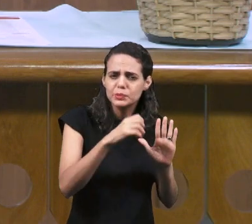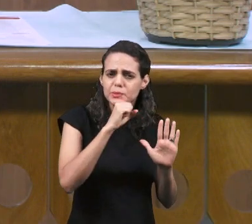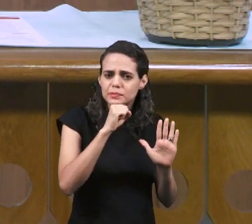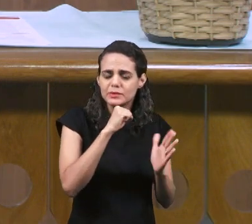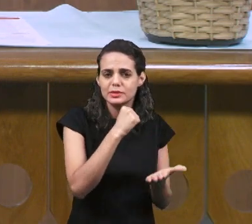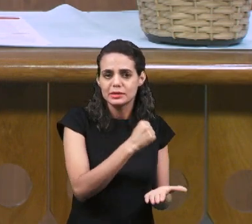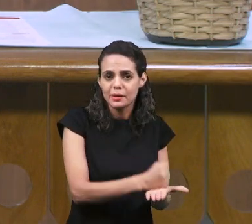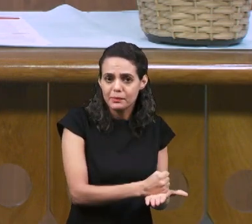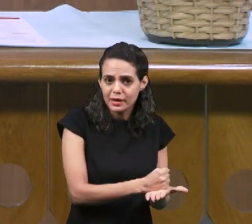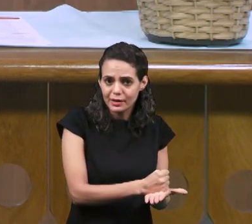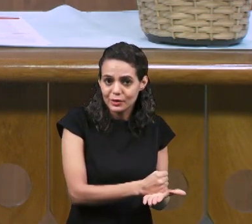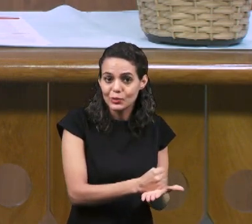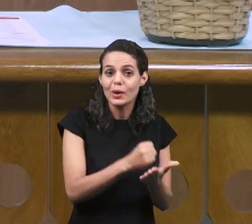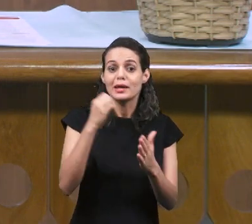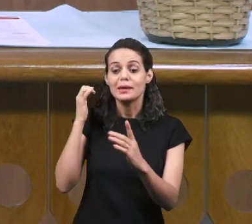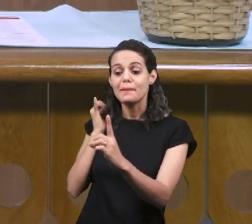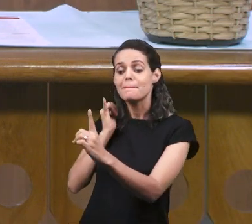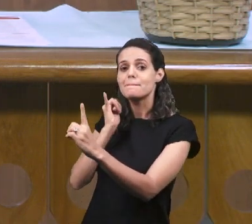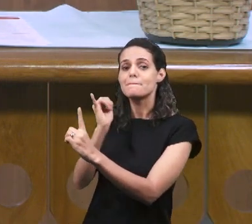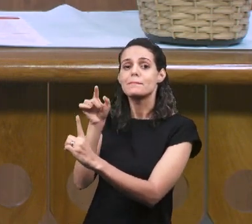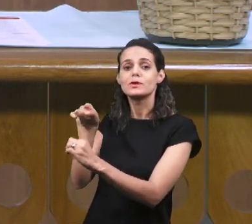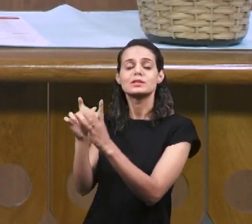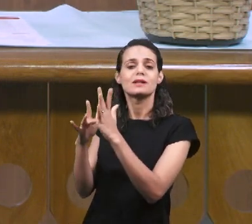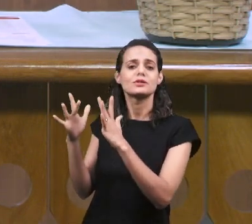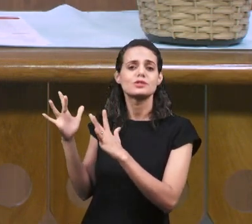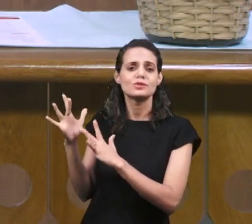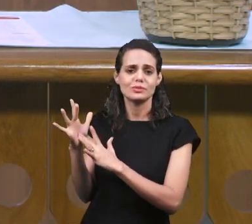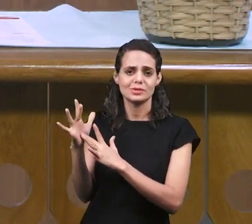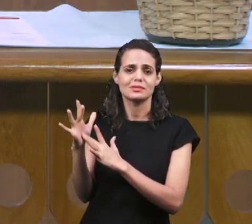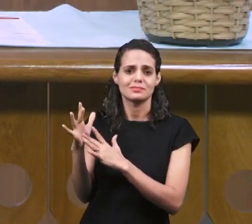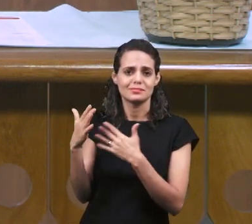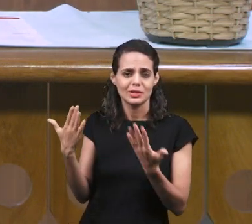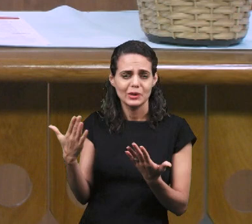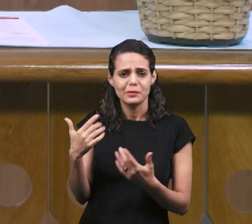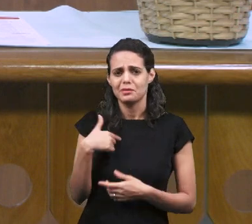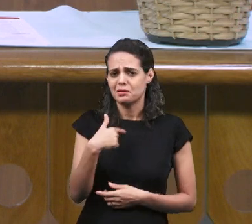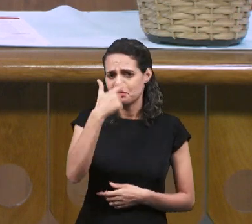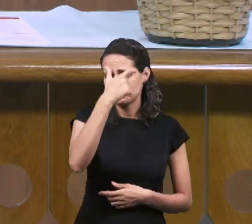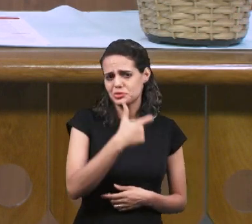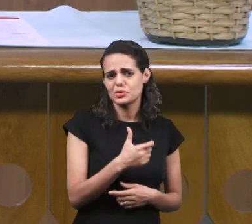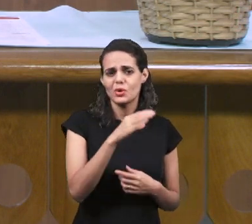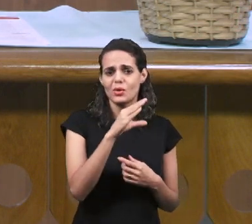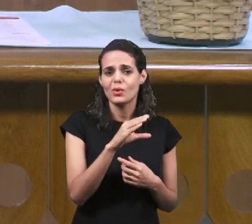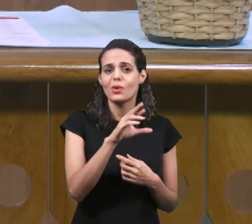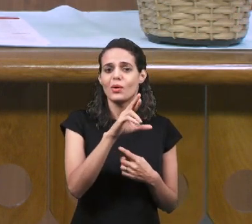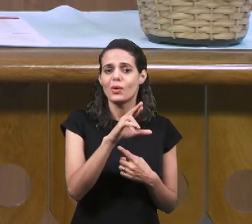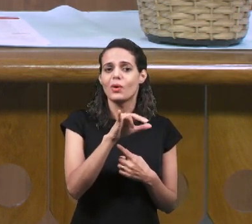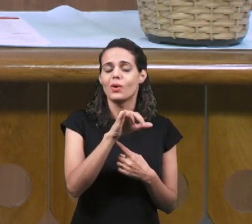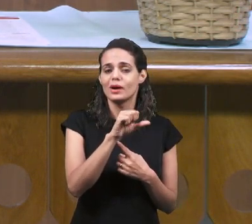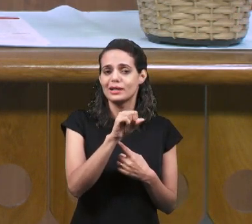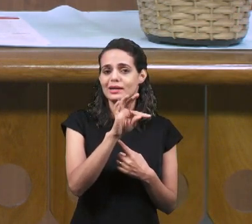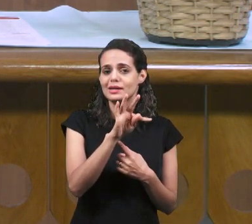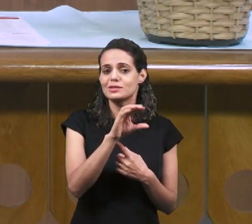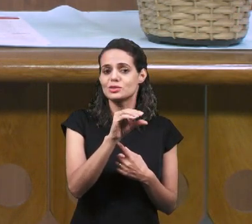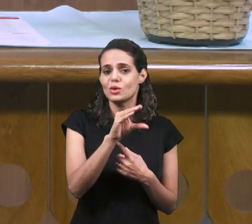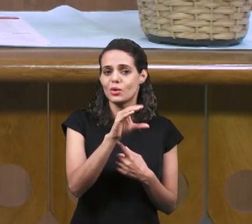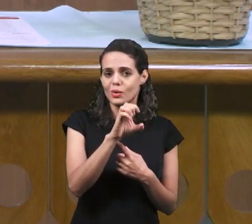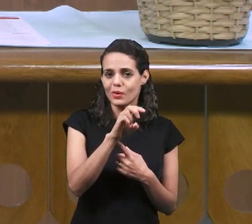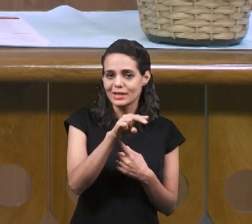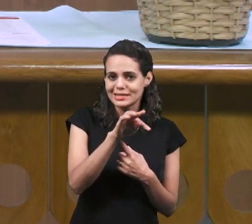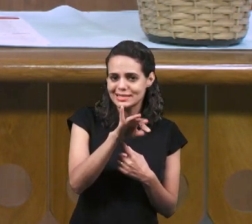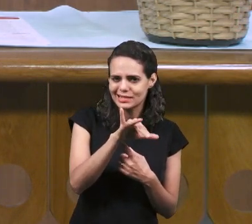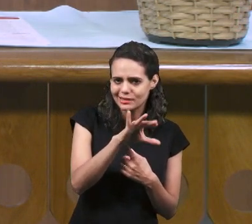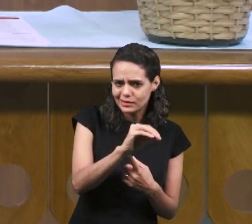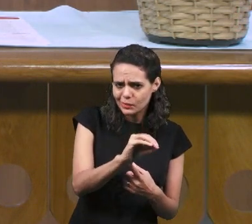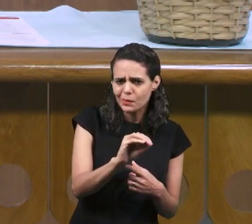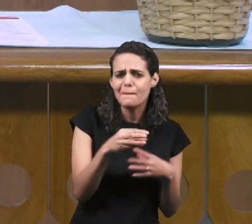ce n'est pas la peine de dire, je suis chrétien, ceci, cela, pour dire que vous avez des révélations qui sont dans l'Ancien Testament. Donc, tous